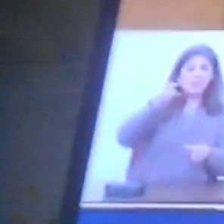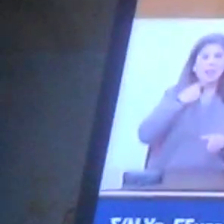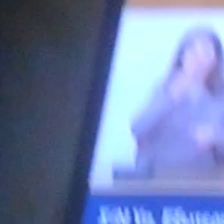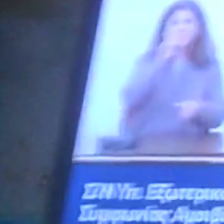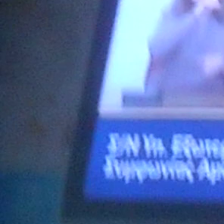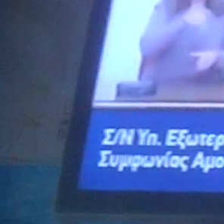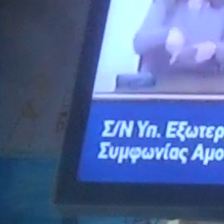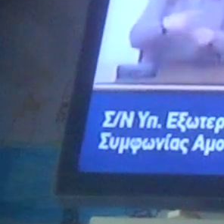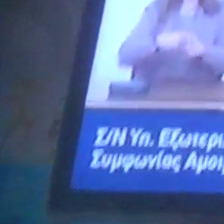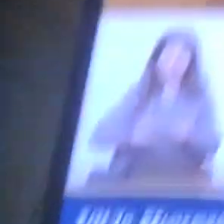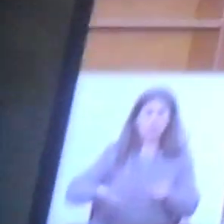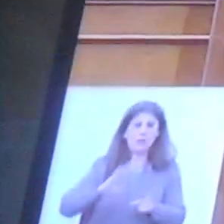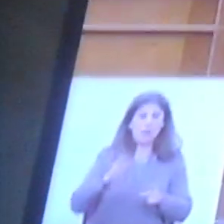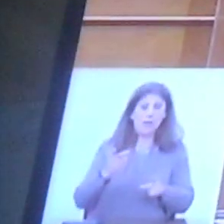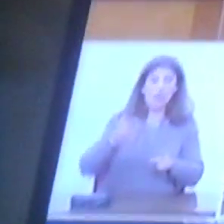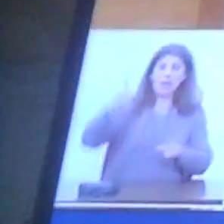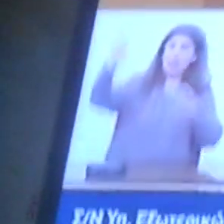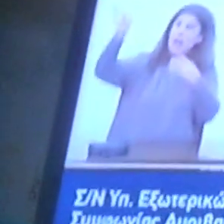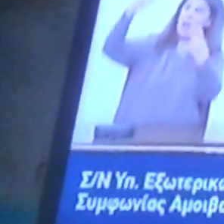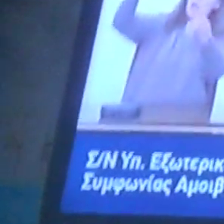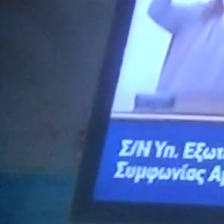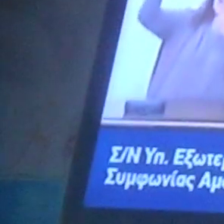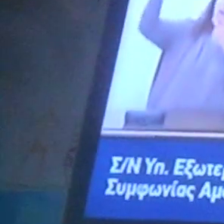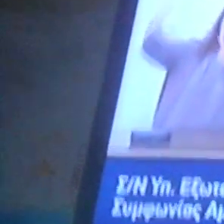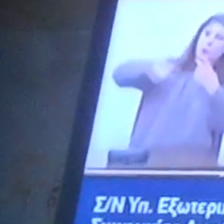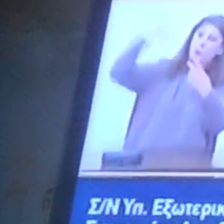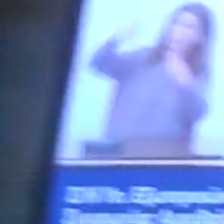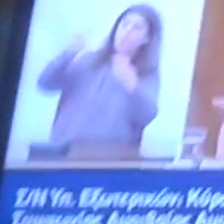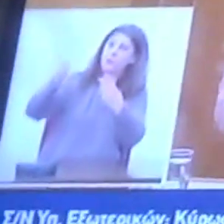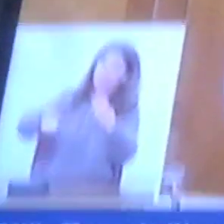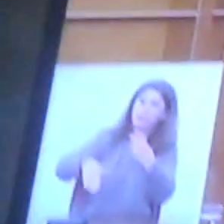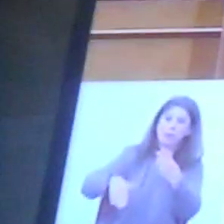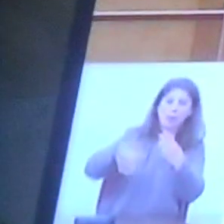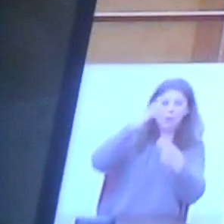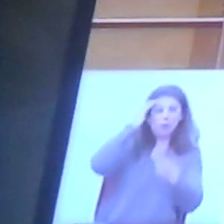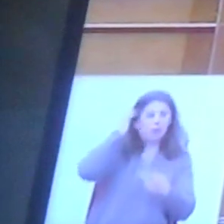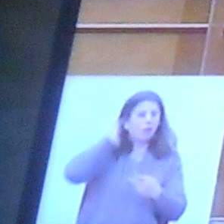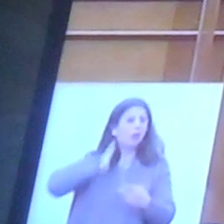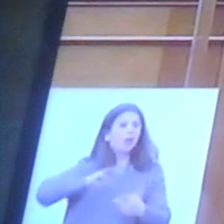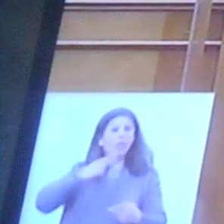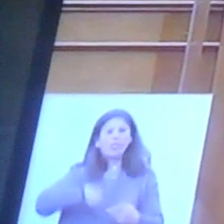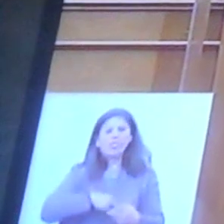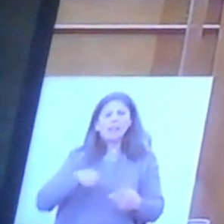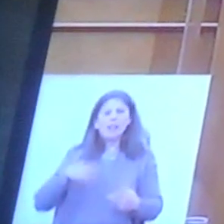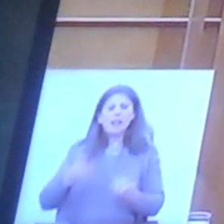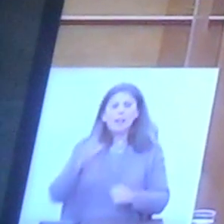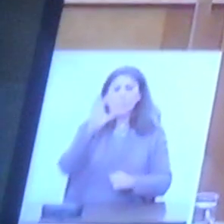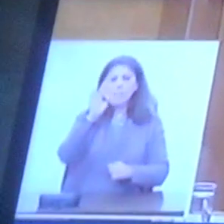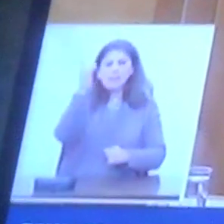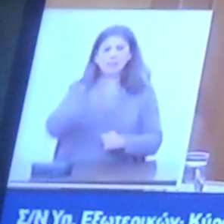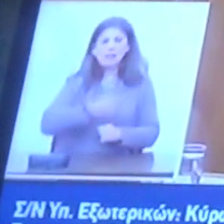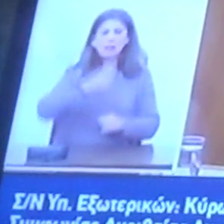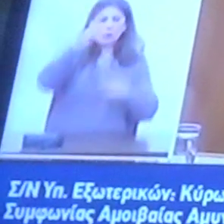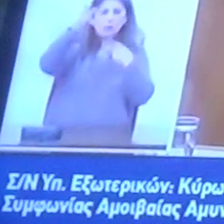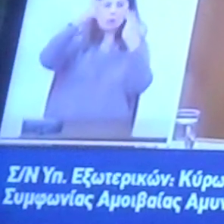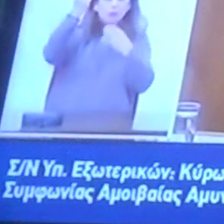λαό ότι αν γεμίσουμε ανεμογεννήτρες θα έχουμε φθηνό ρεύμα. Ψέμα. Η Δανία έχει 50% παραγωγή ρεύματος από ανεμογεννήτρες. Η τιμή